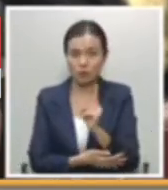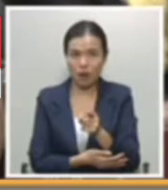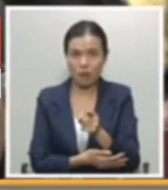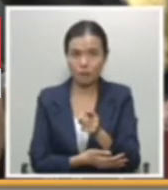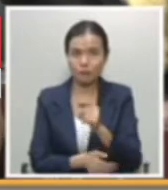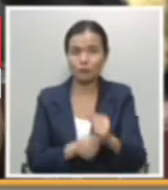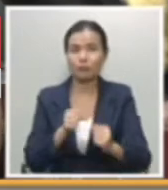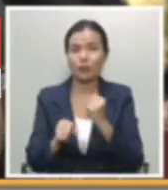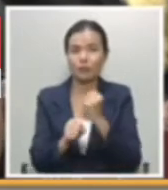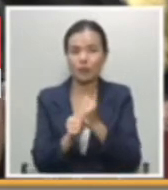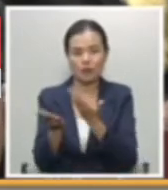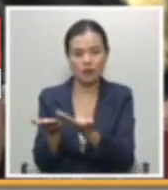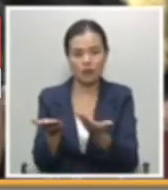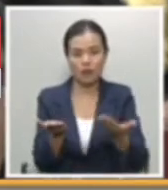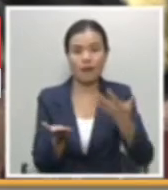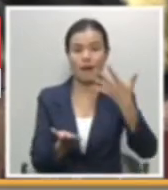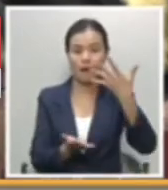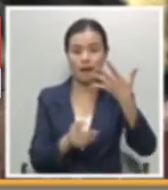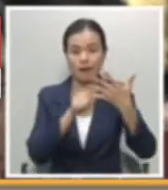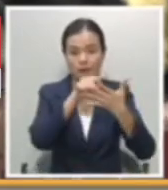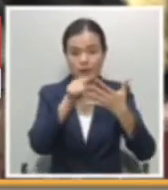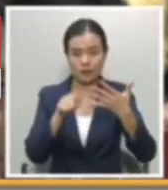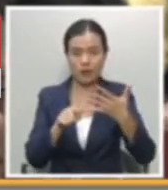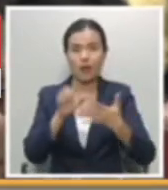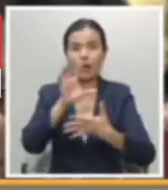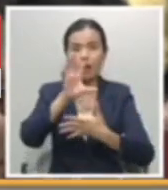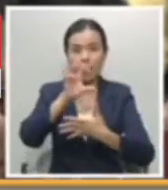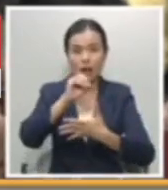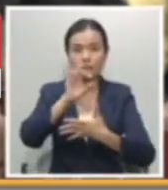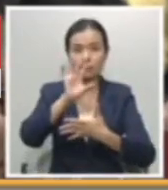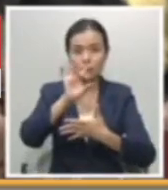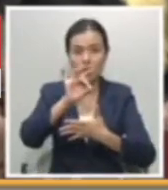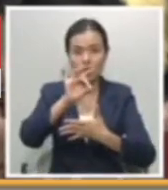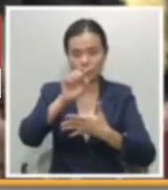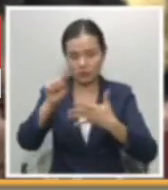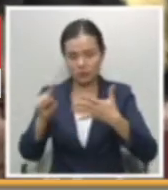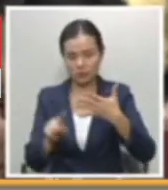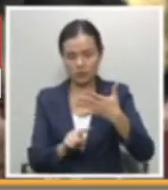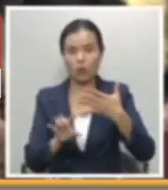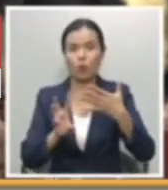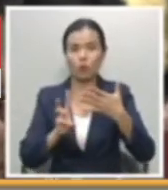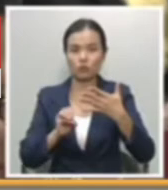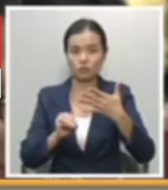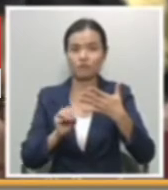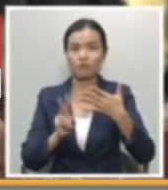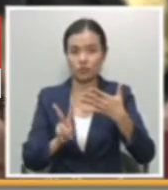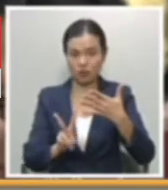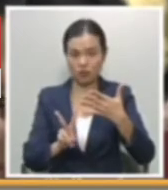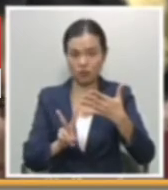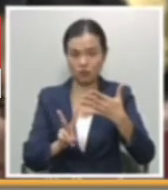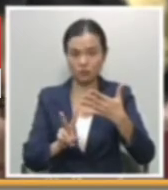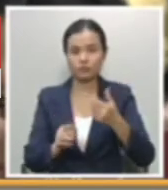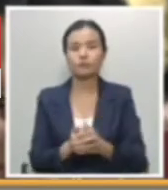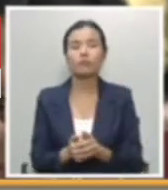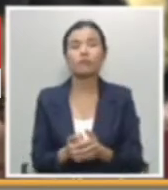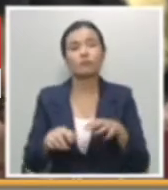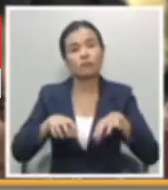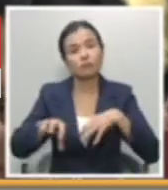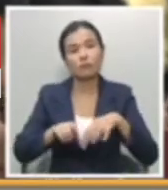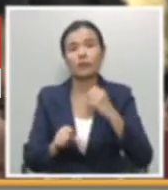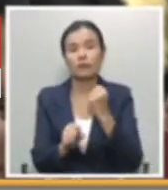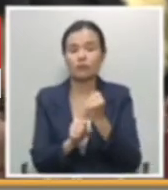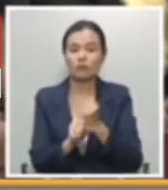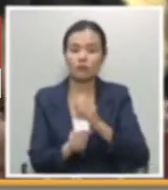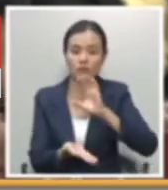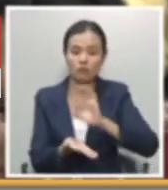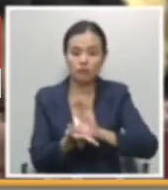ประจำปีมา5ฉบับตั้งแต่ปี2558จนถึงปี2562ซึ่งมีการจัดทำงบประมาณ